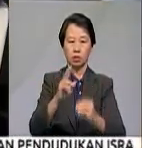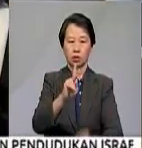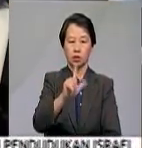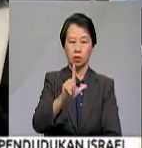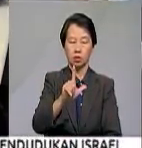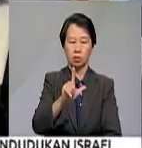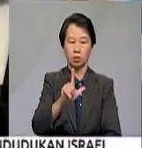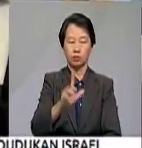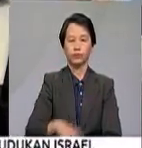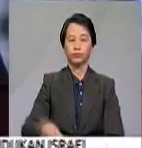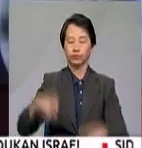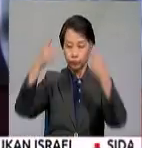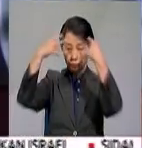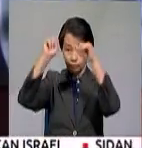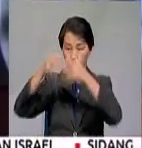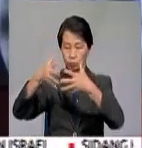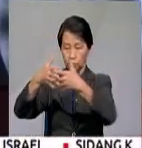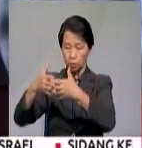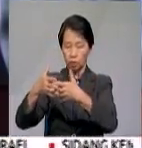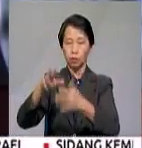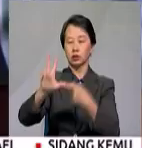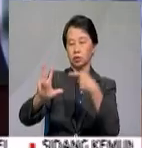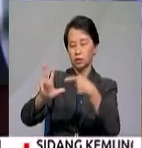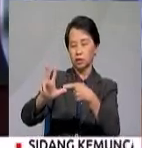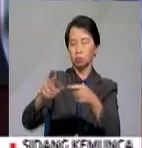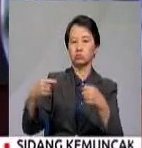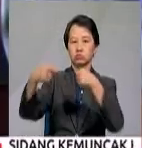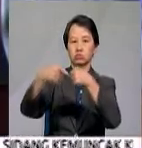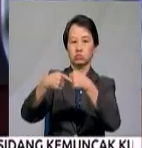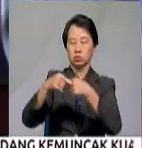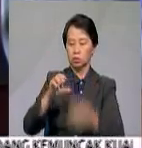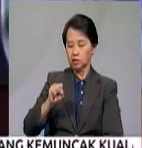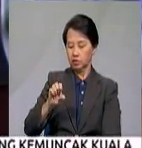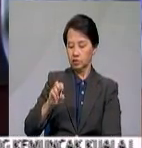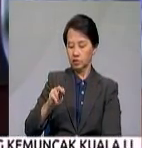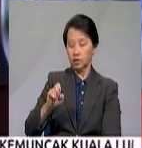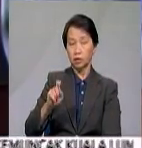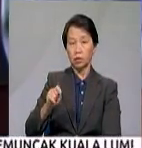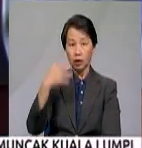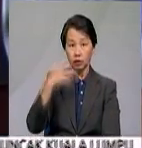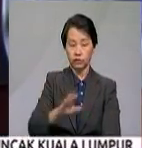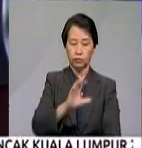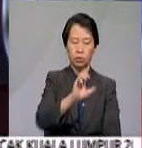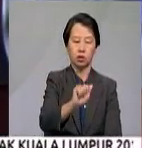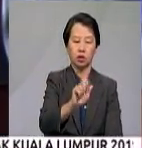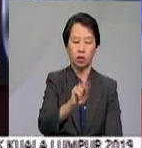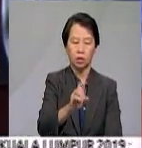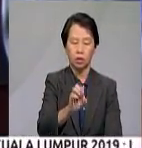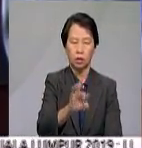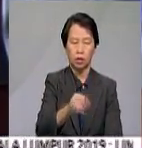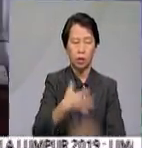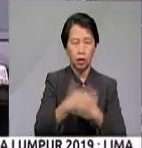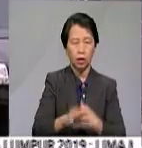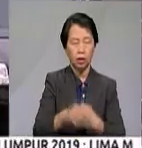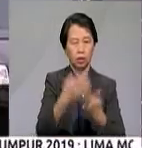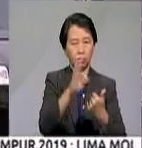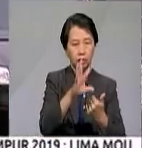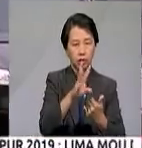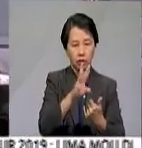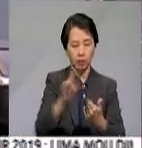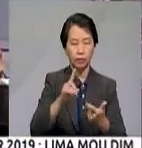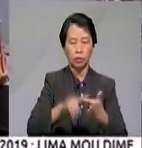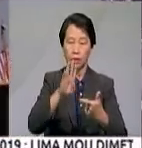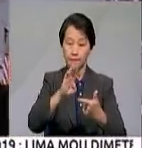ini. Trump menjadi Presiden Amerika ketiga menghadapi dakwaan di Senat selepas Andrew Johnson pada 1868 dan